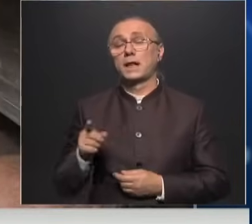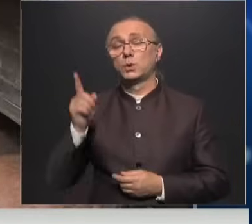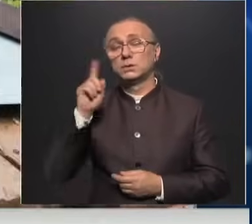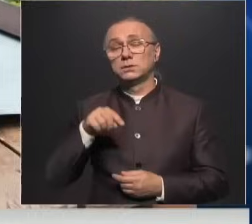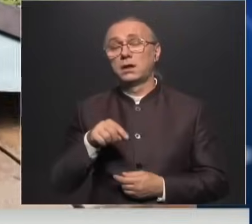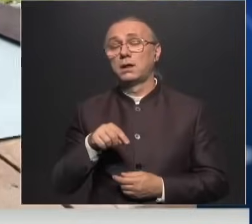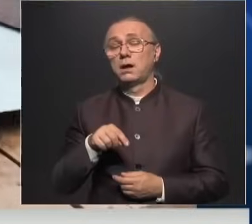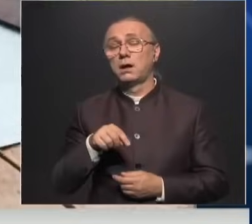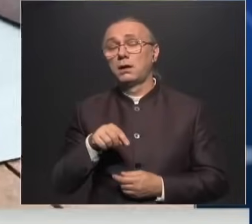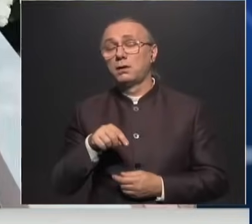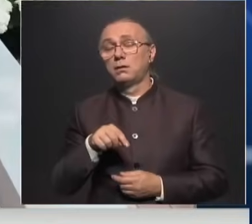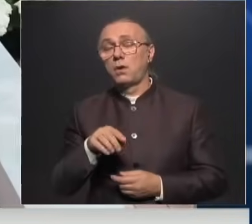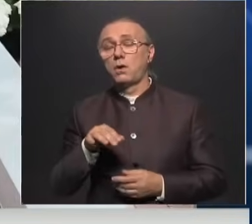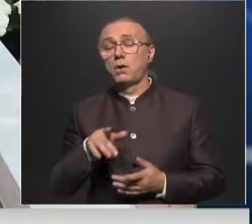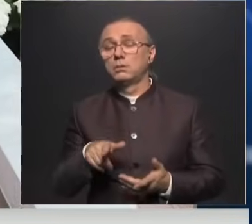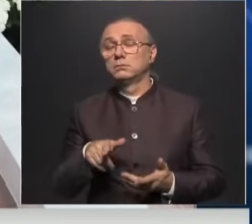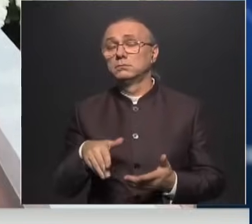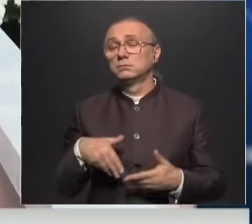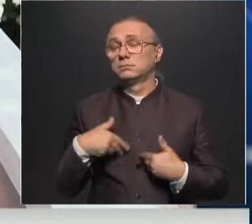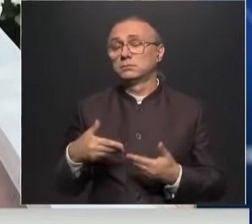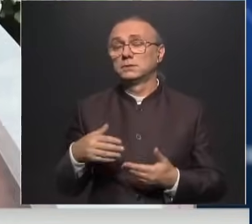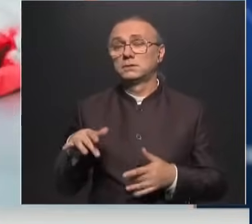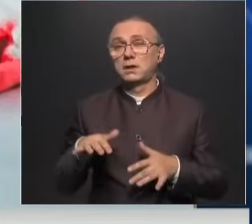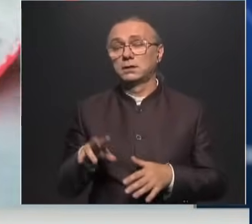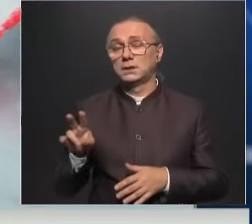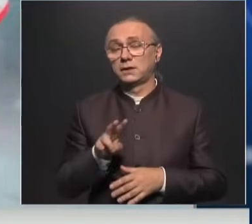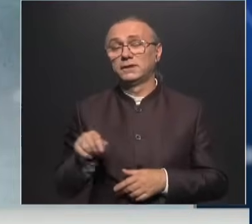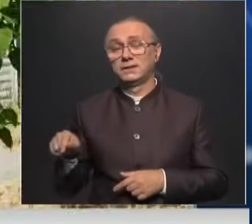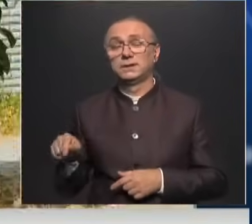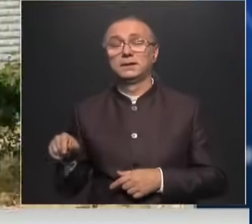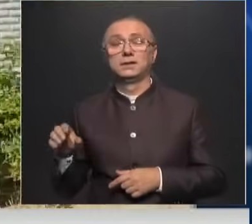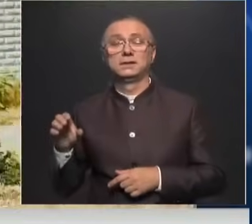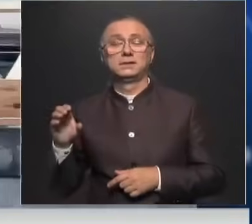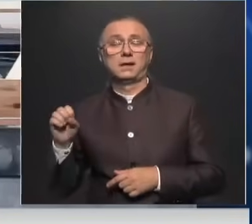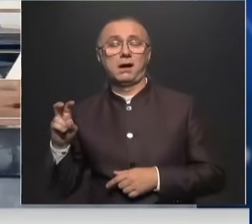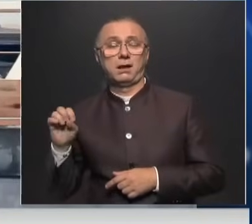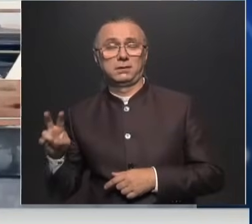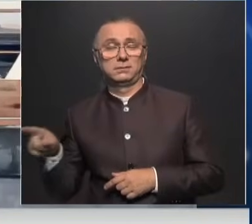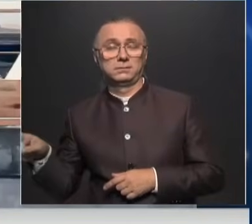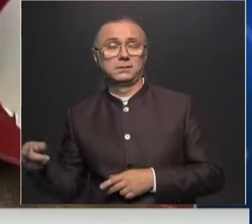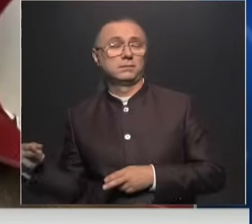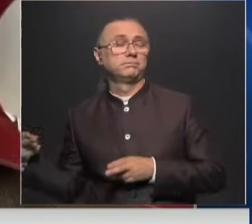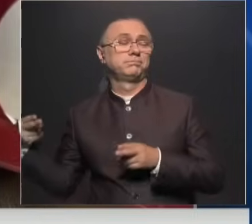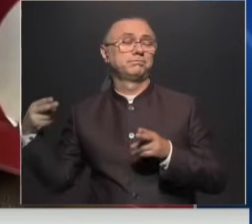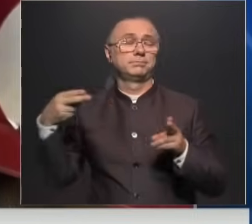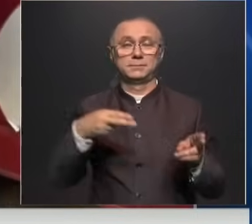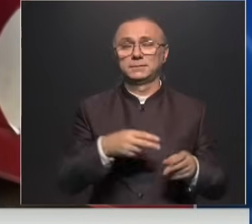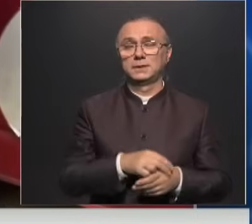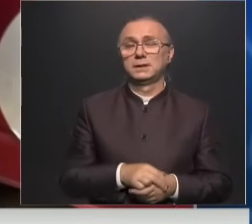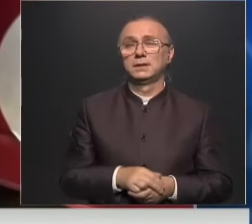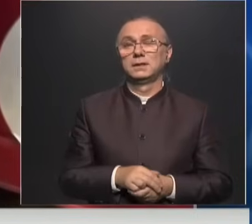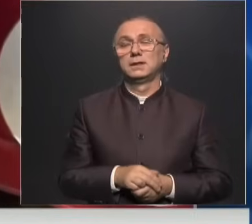телеграм-канала «Дела церкви». И оттуда, с Сахалина, прилетела помогать, преодолев 7000 километров.